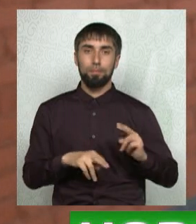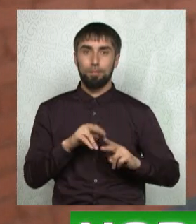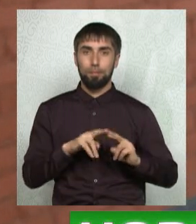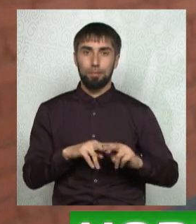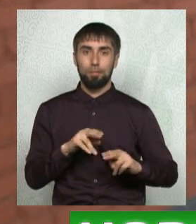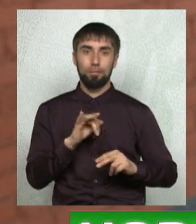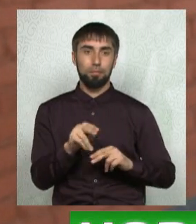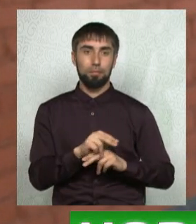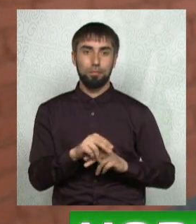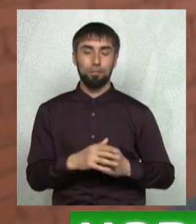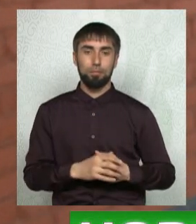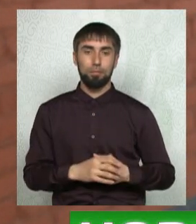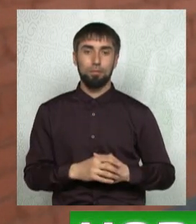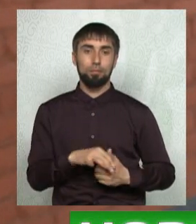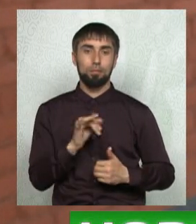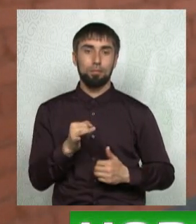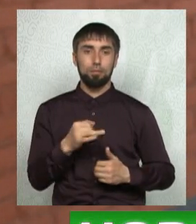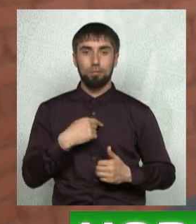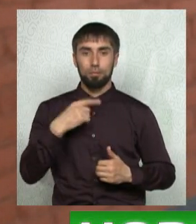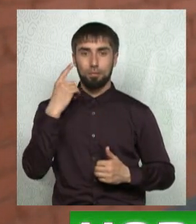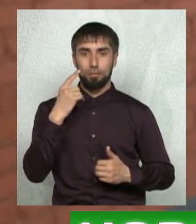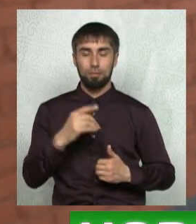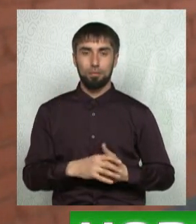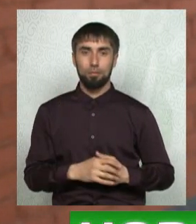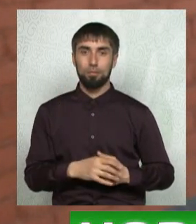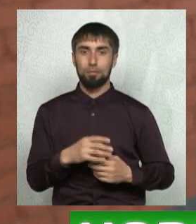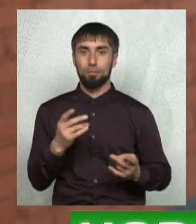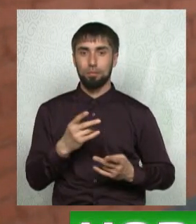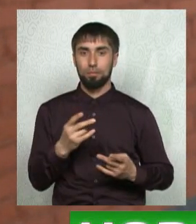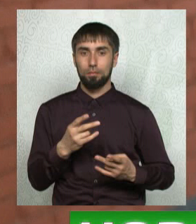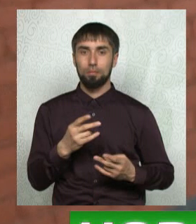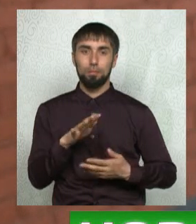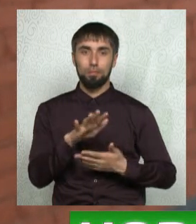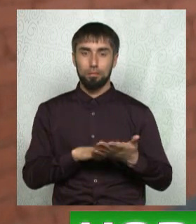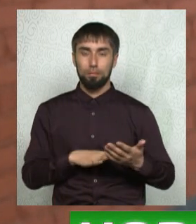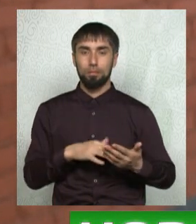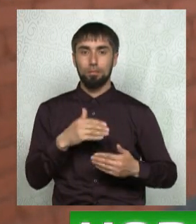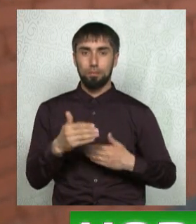и отремонтировали. И я думаю, надо и дальше